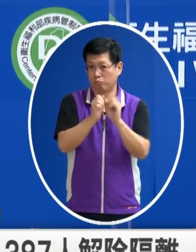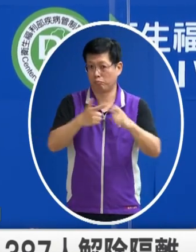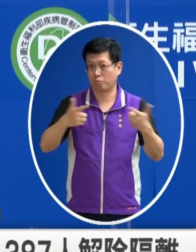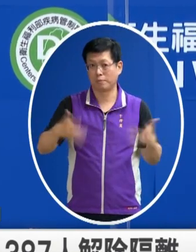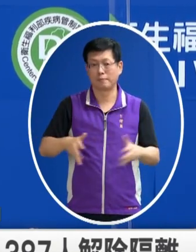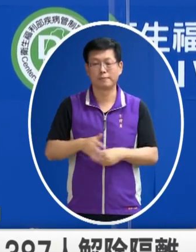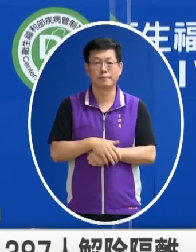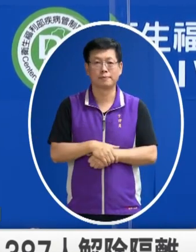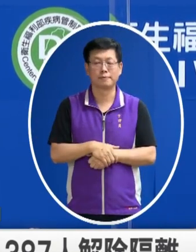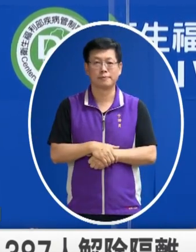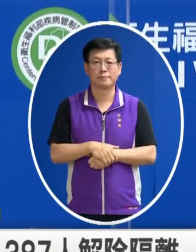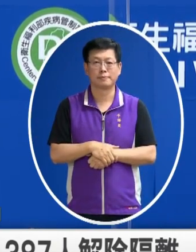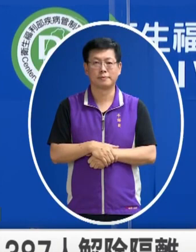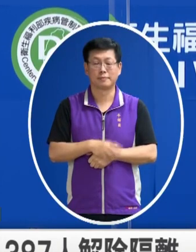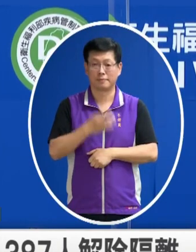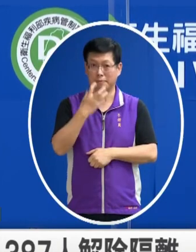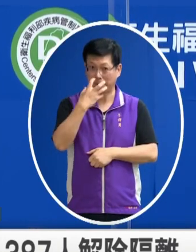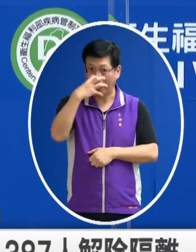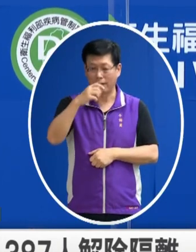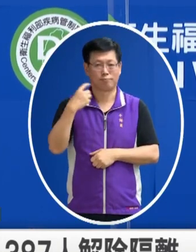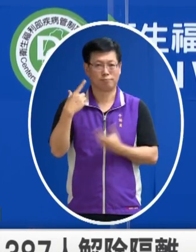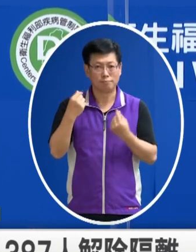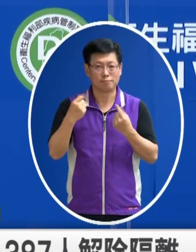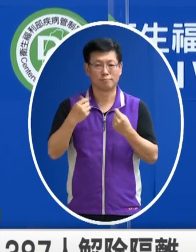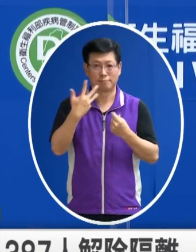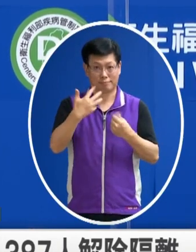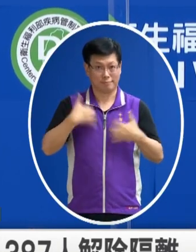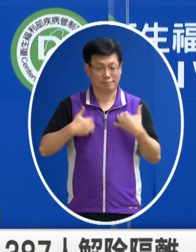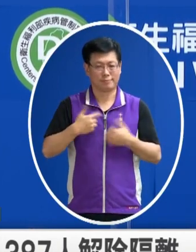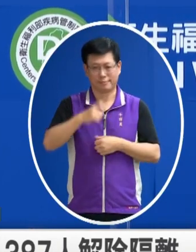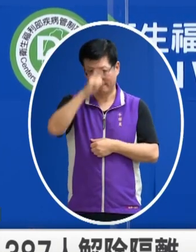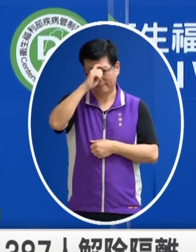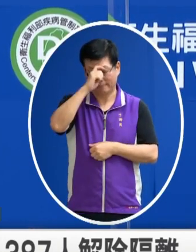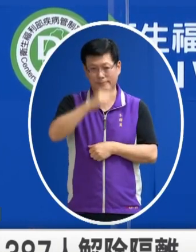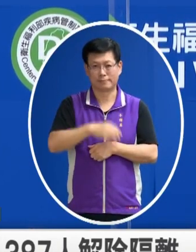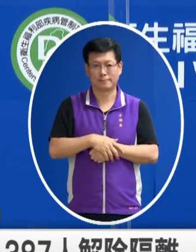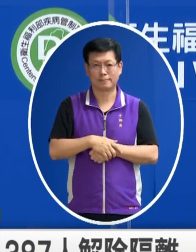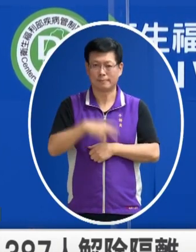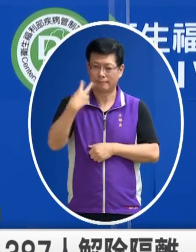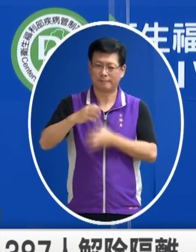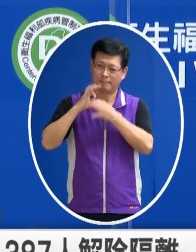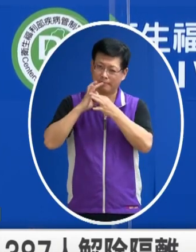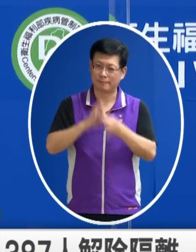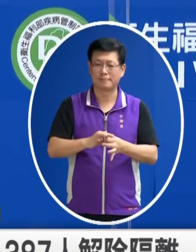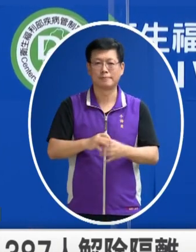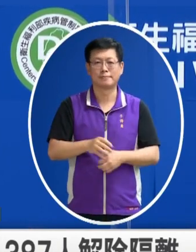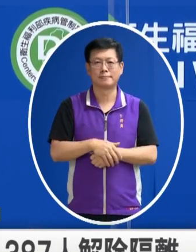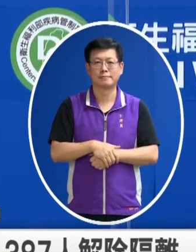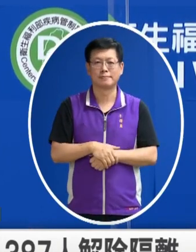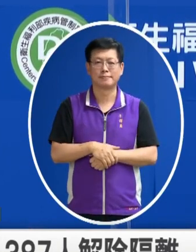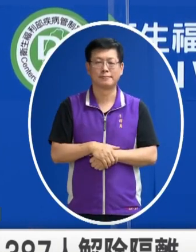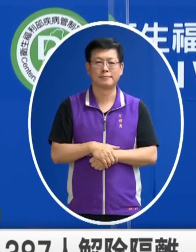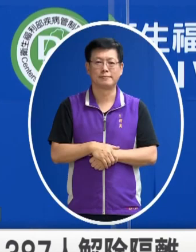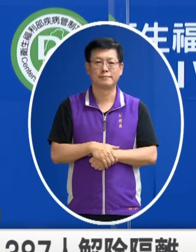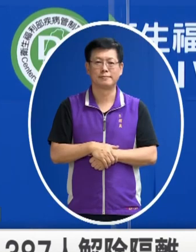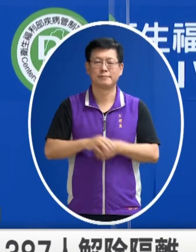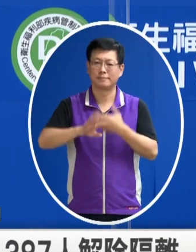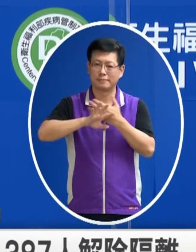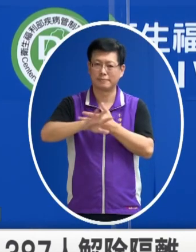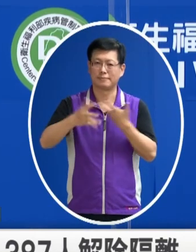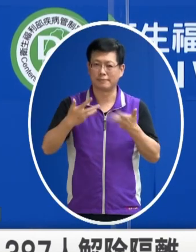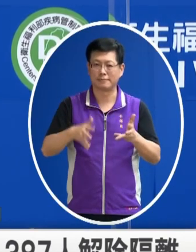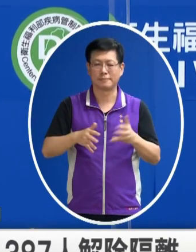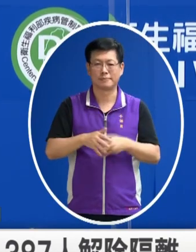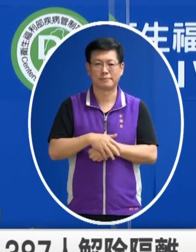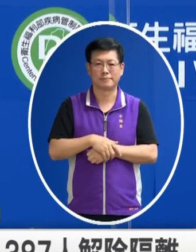性。好，那芭乐我们就继续再好期待了哈，期待继续都下去。那相关很多的这